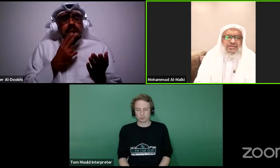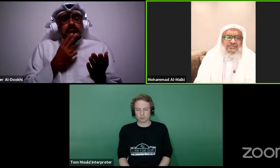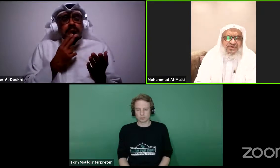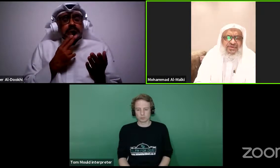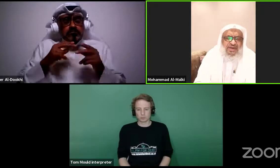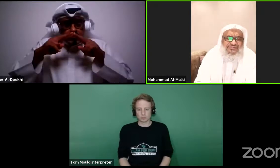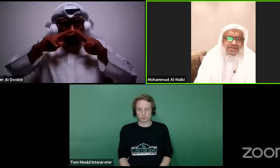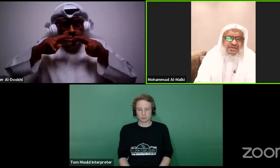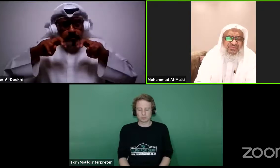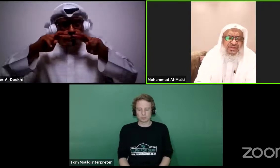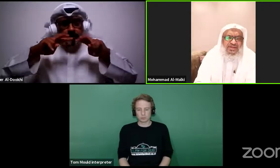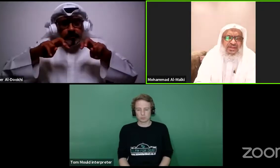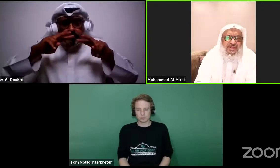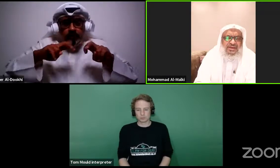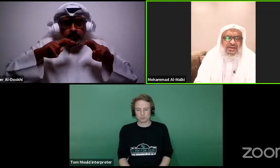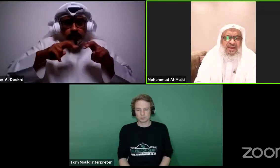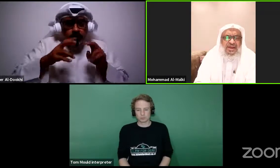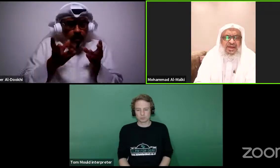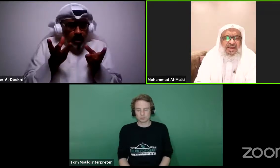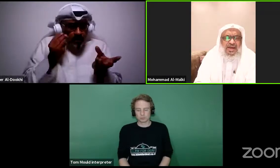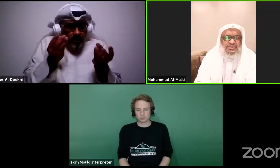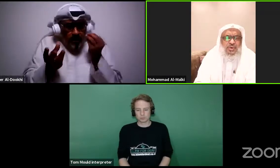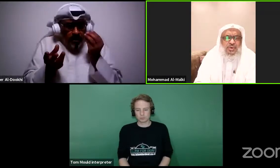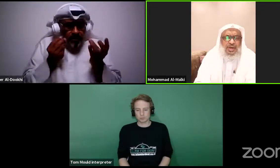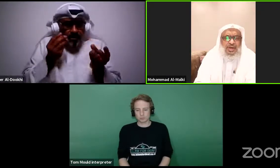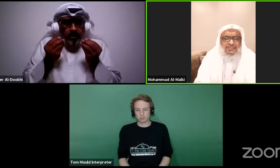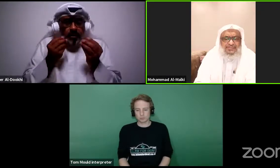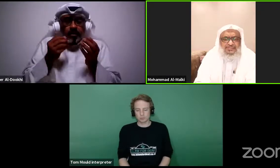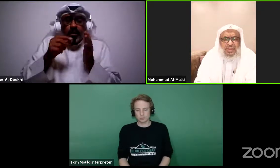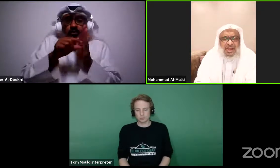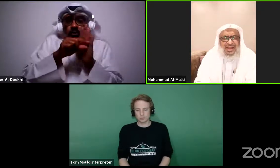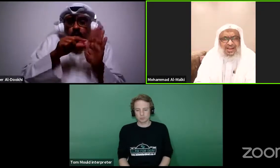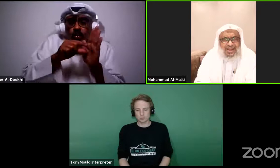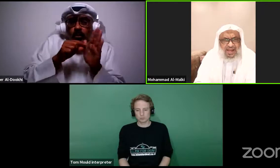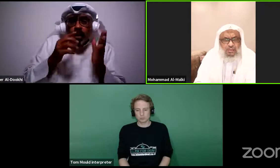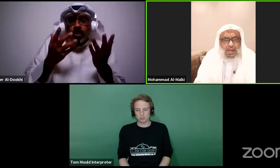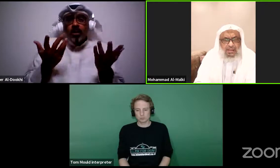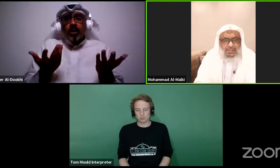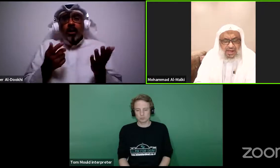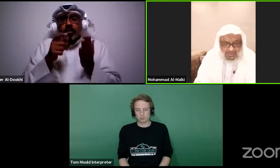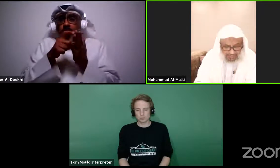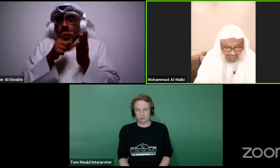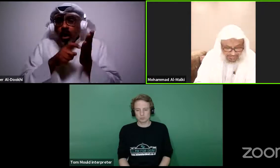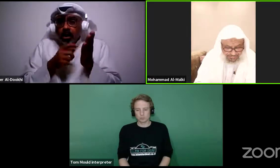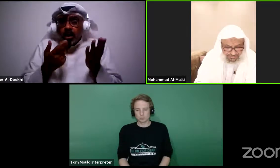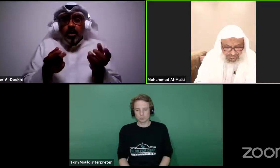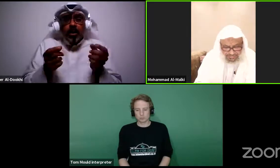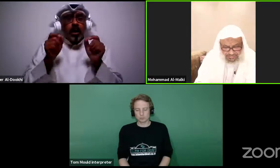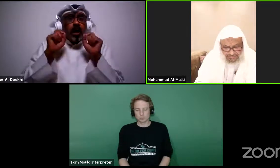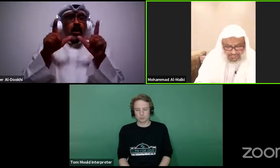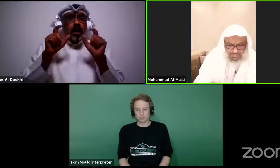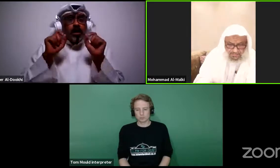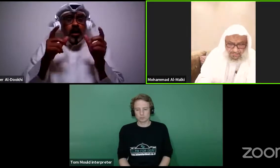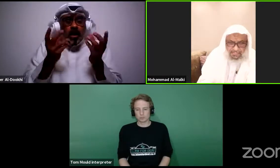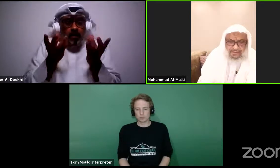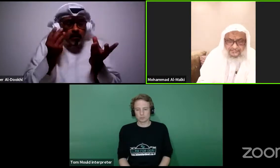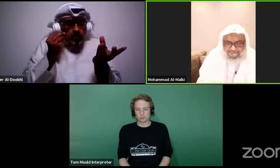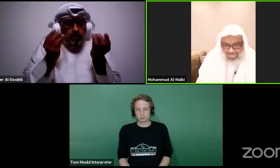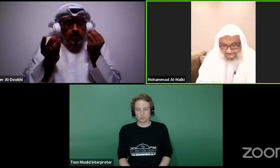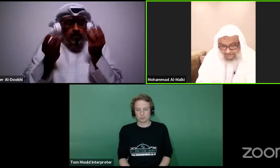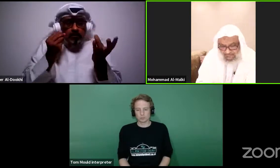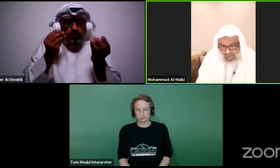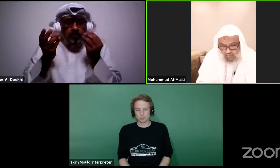وتدبر فيما فيه من آيات وأحكام وأخبار.